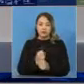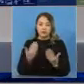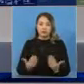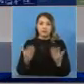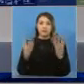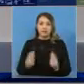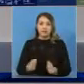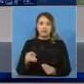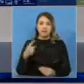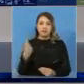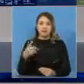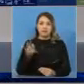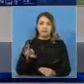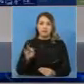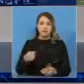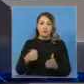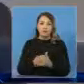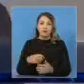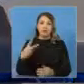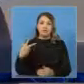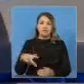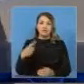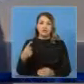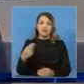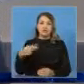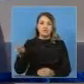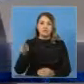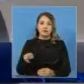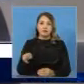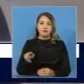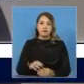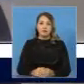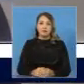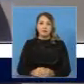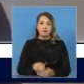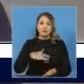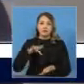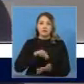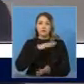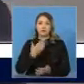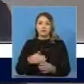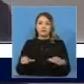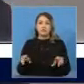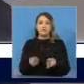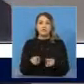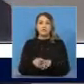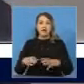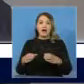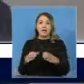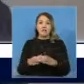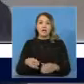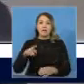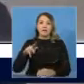дня, с 1 октября по 31 декабря. В городе много таких акций. По пятницам